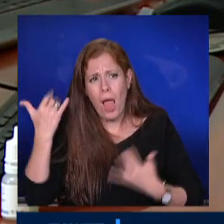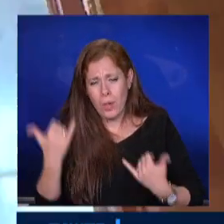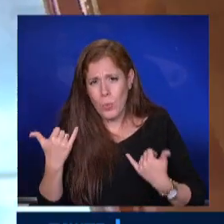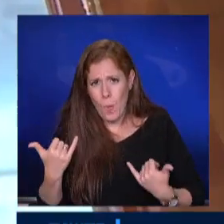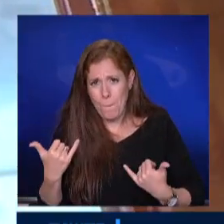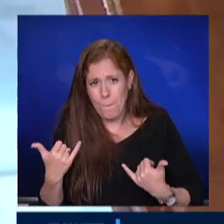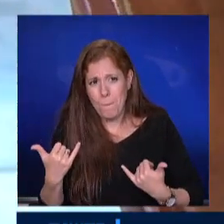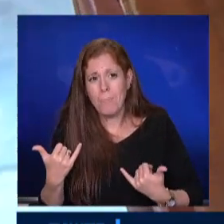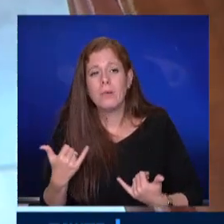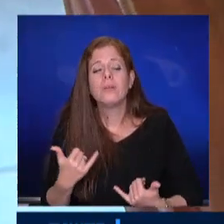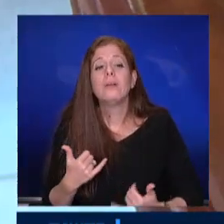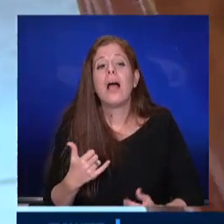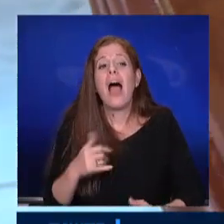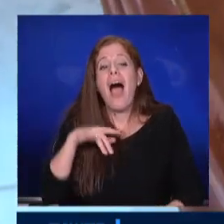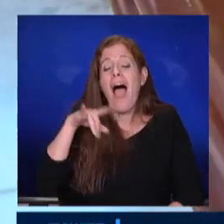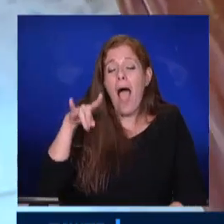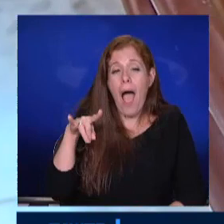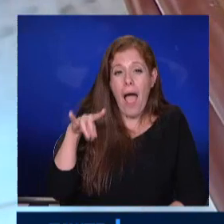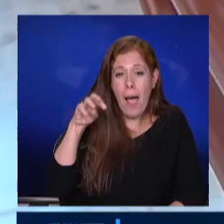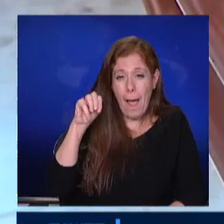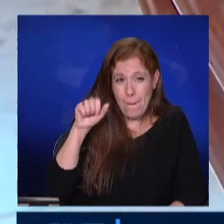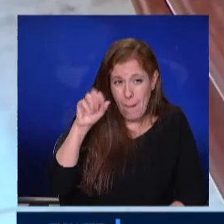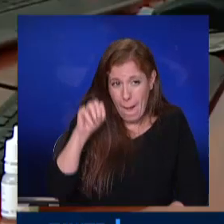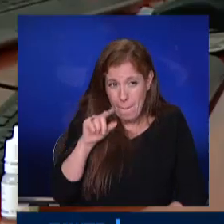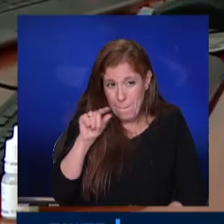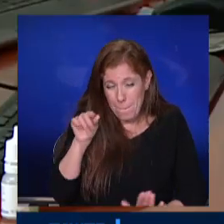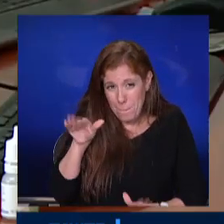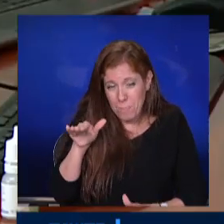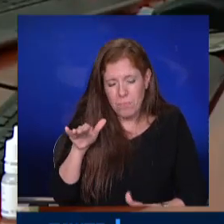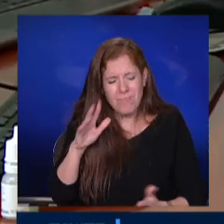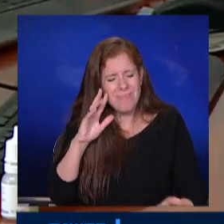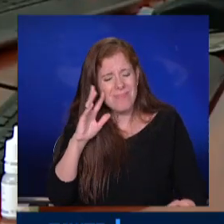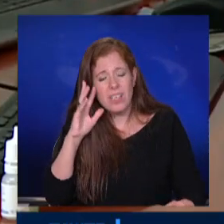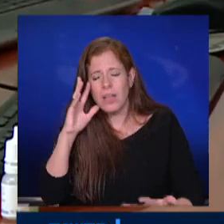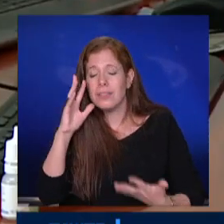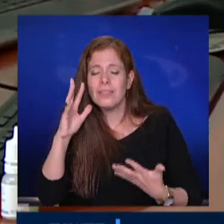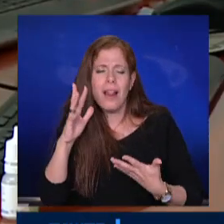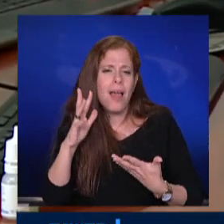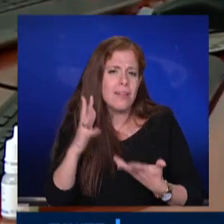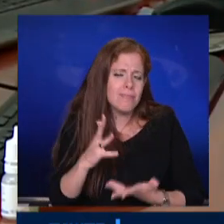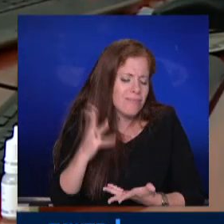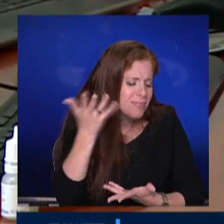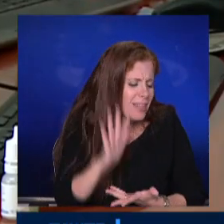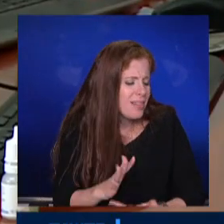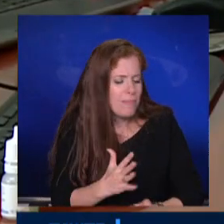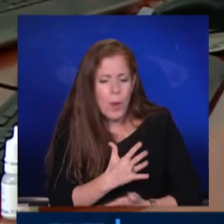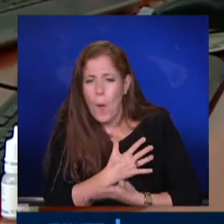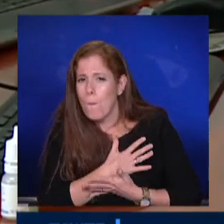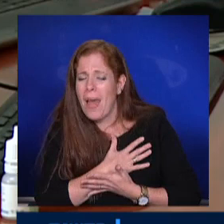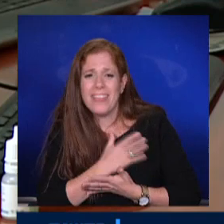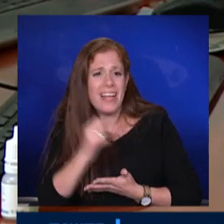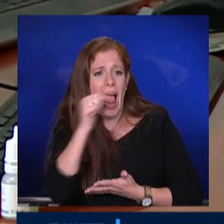פופולרי היום. החמם נכנס לסרטים, לרומנטיקה, לשירים.